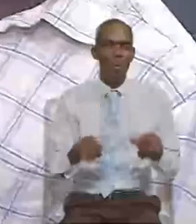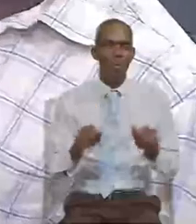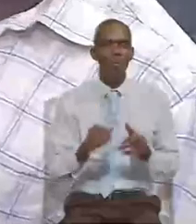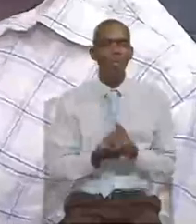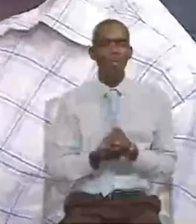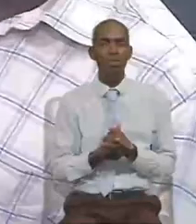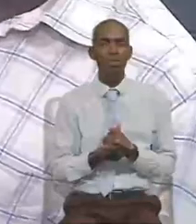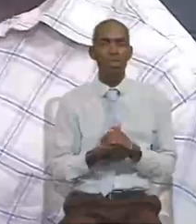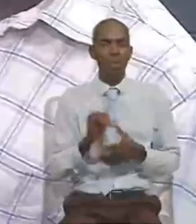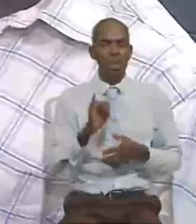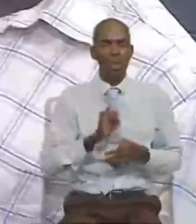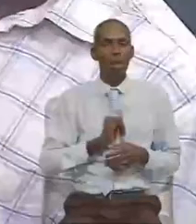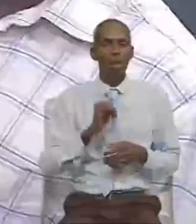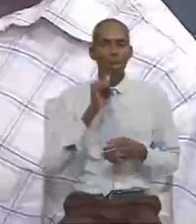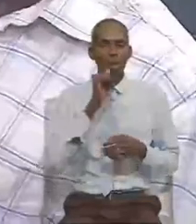suis capable